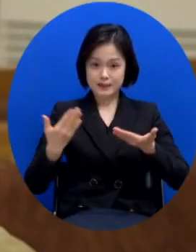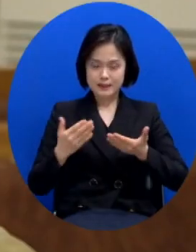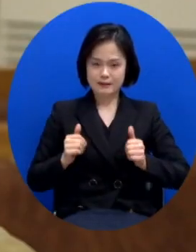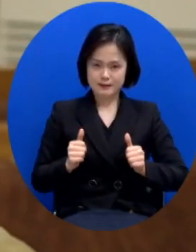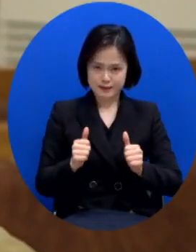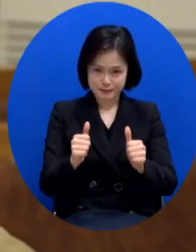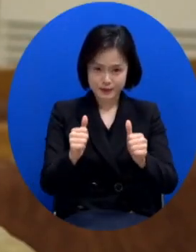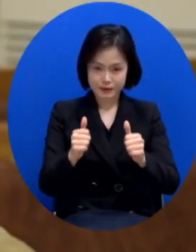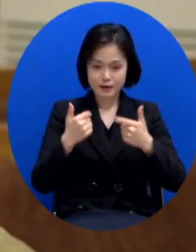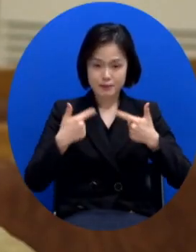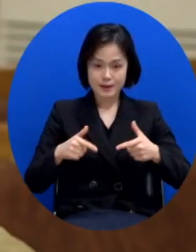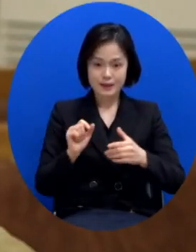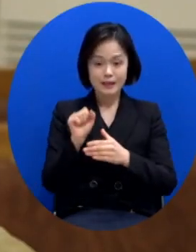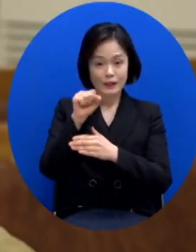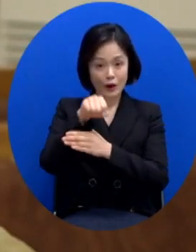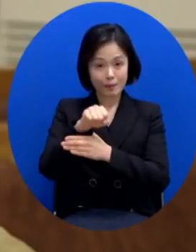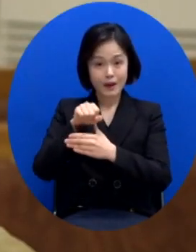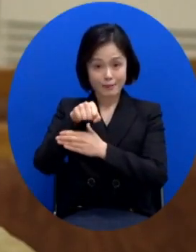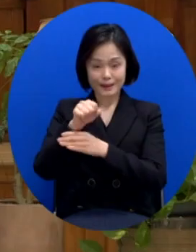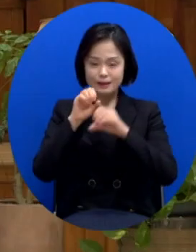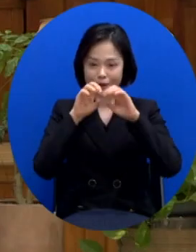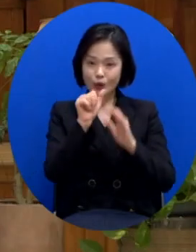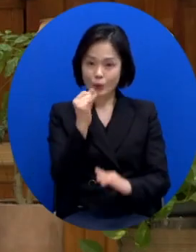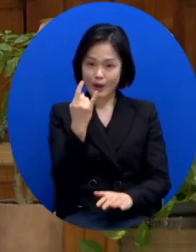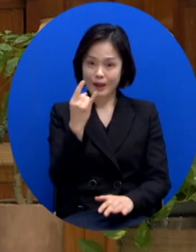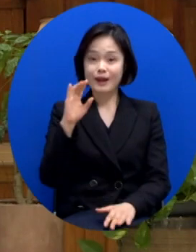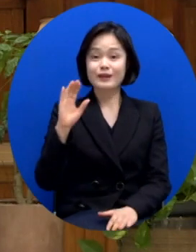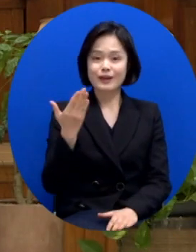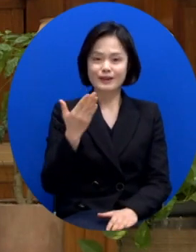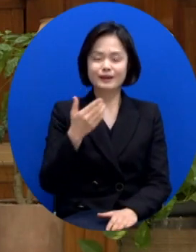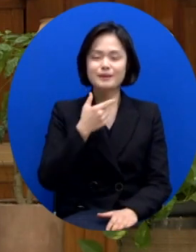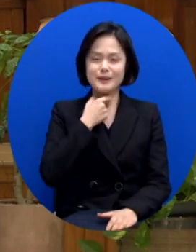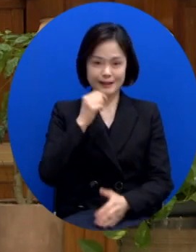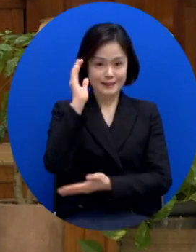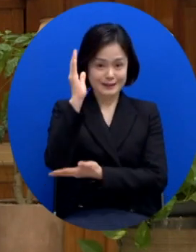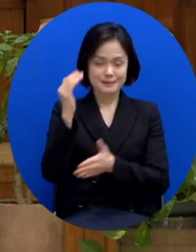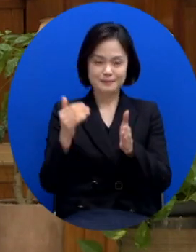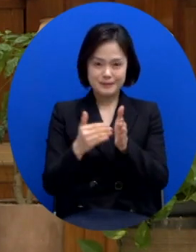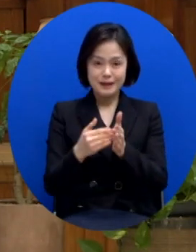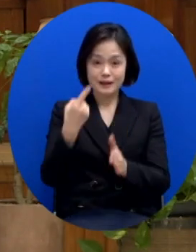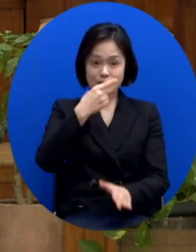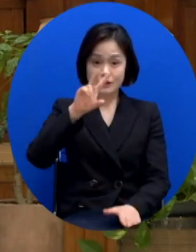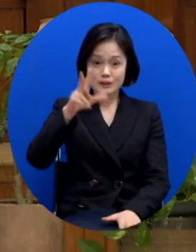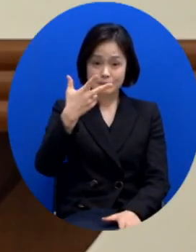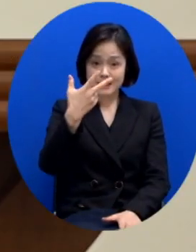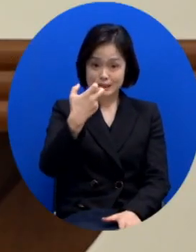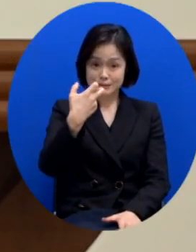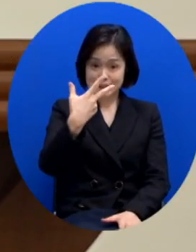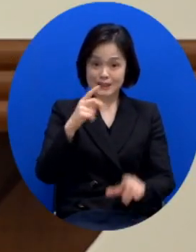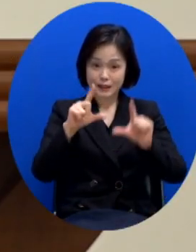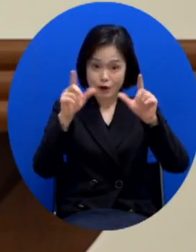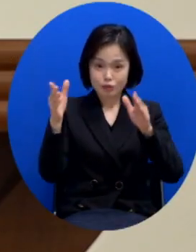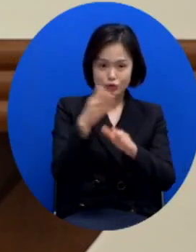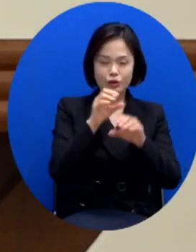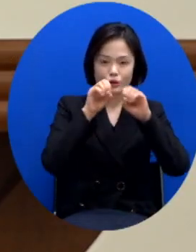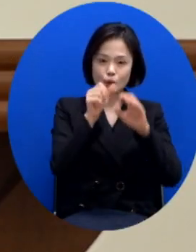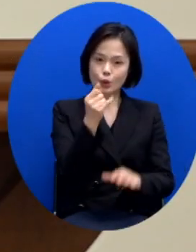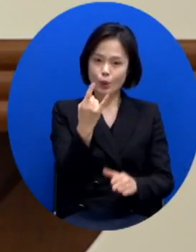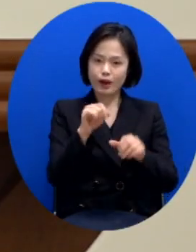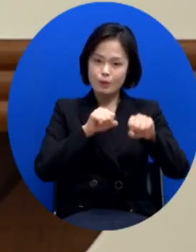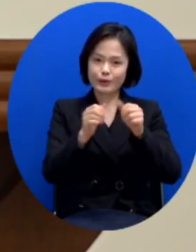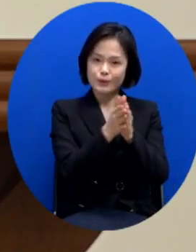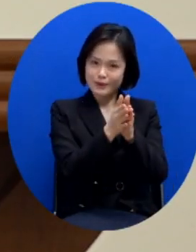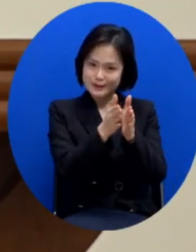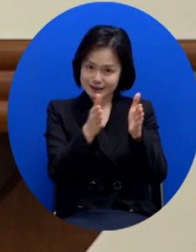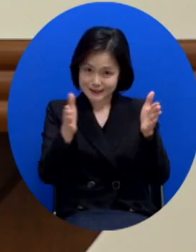열매 맺는 선교회가 되길 바란다 고 전했습니다 지난 1977년 밀알 배로 시작한 lg 화학 여수공장